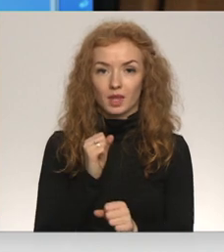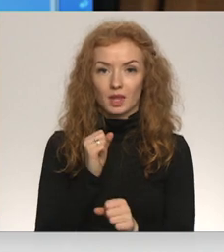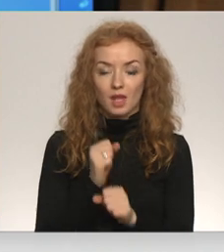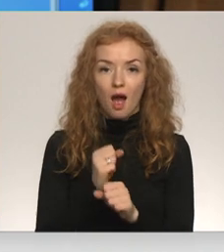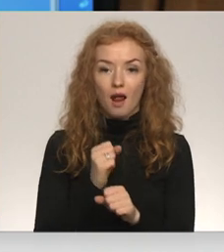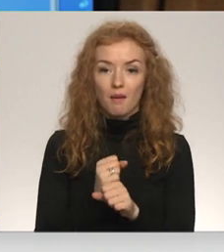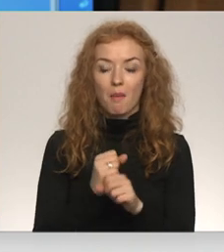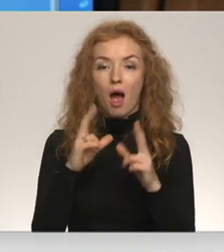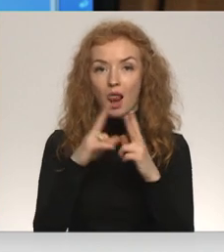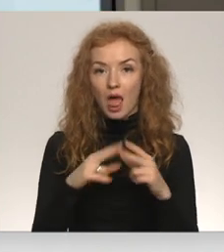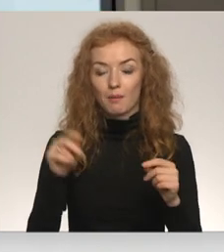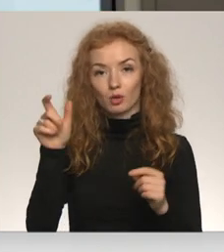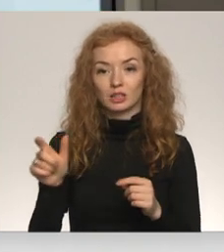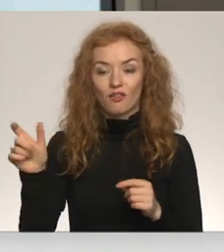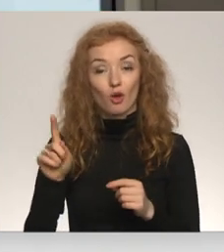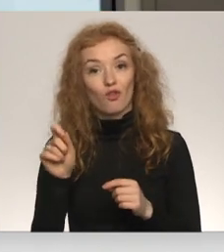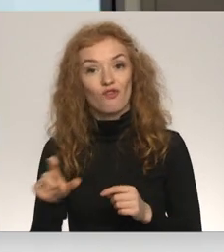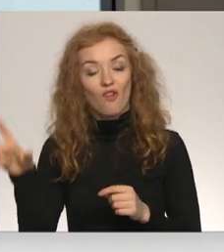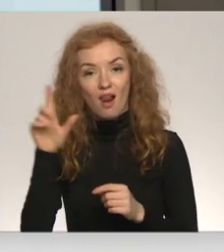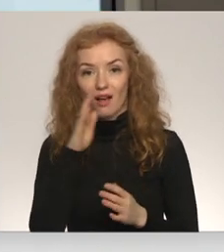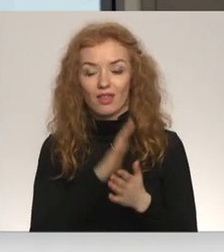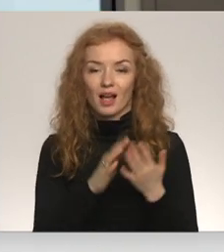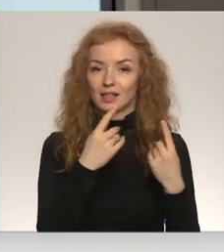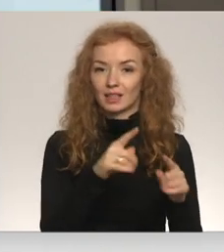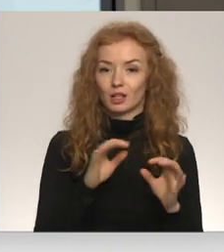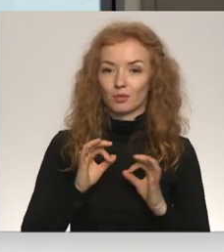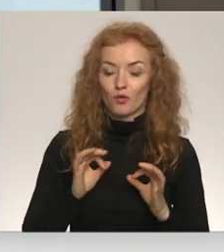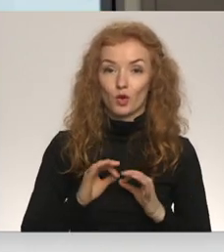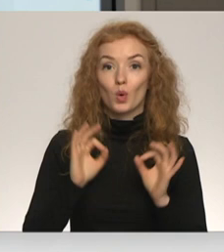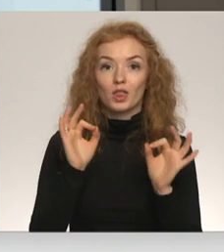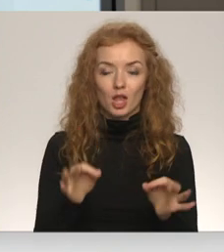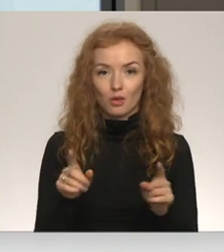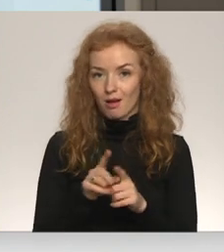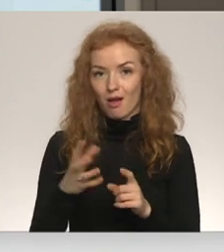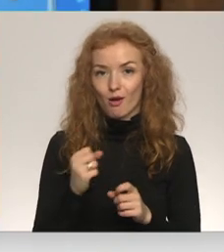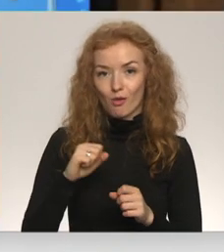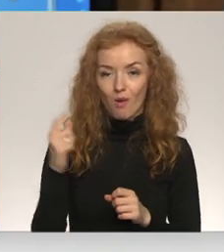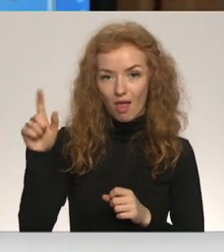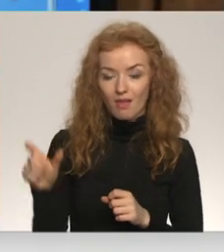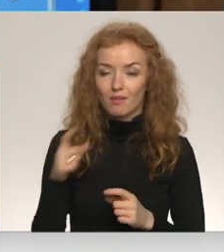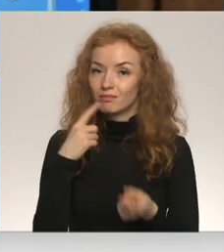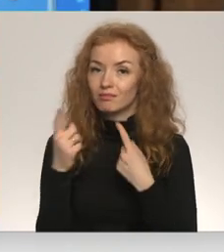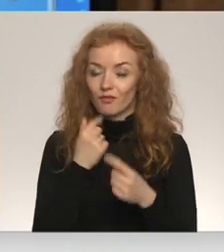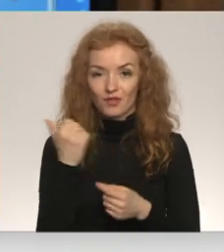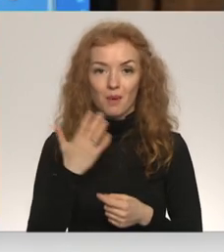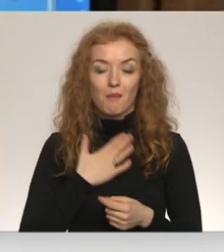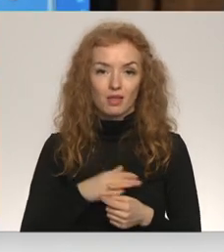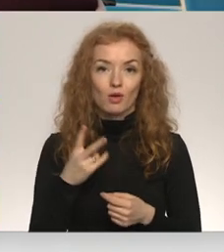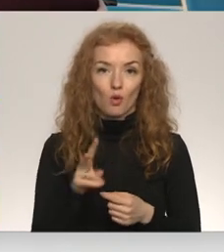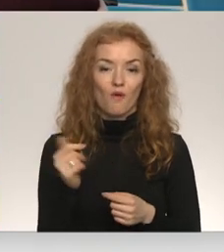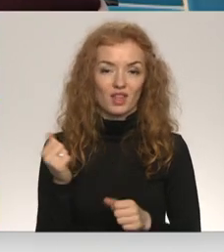laimīgo cilvēks kaits īpatsvars lielāks nekā citās profesijās, jo tiešām arī ar kolēģiem runājot, viņiem patīk tas, ko viņi